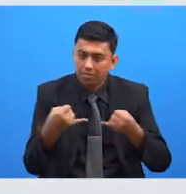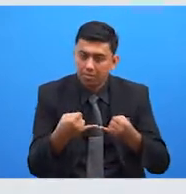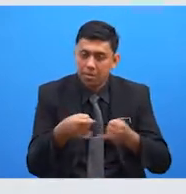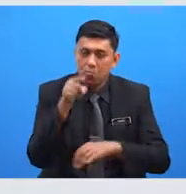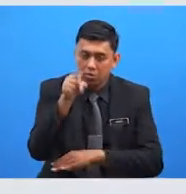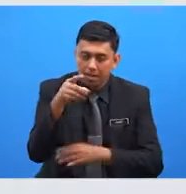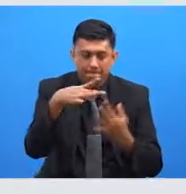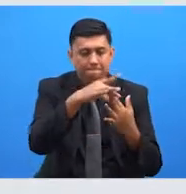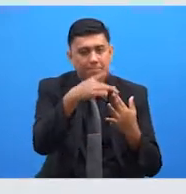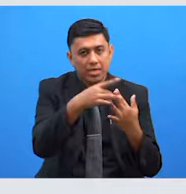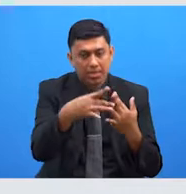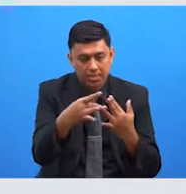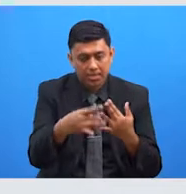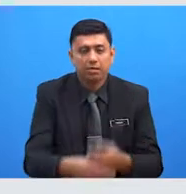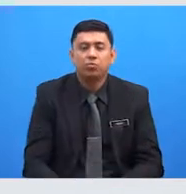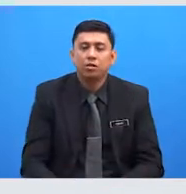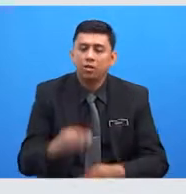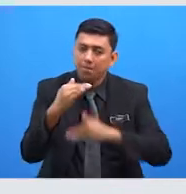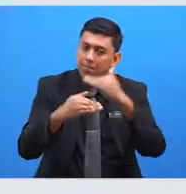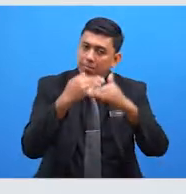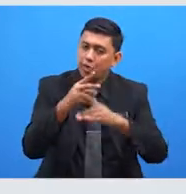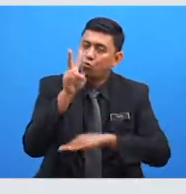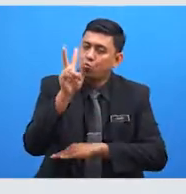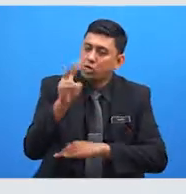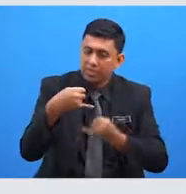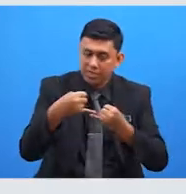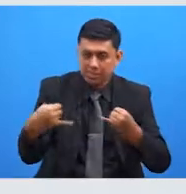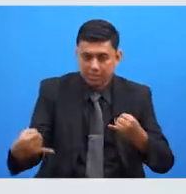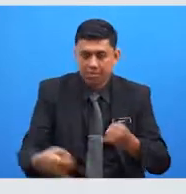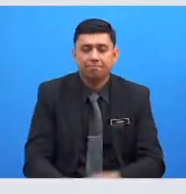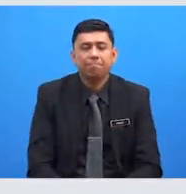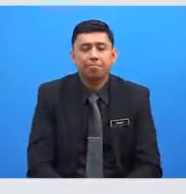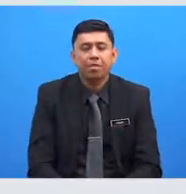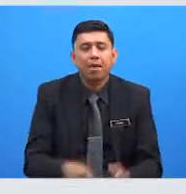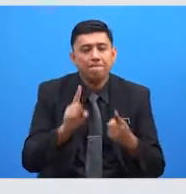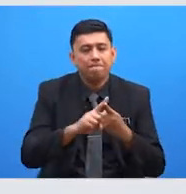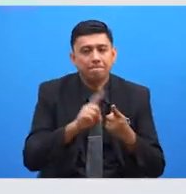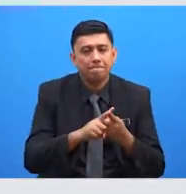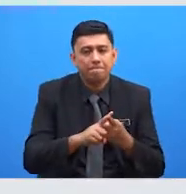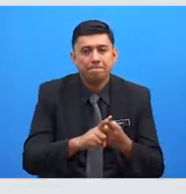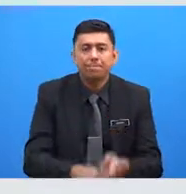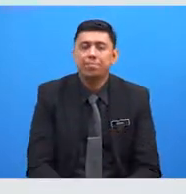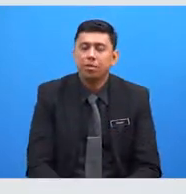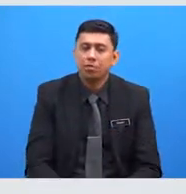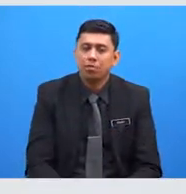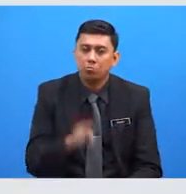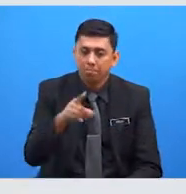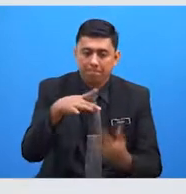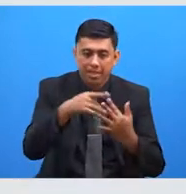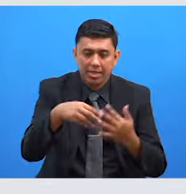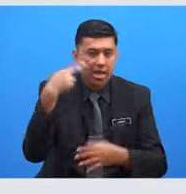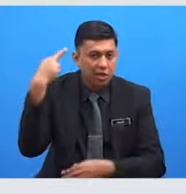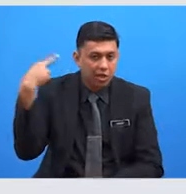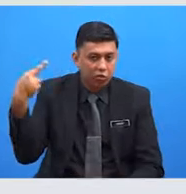butang pilihan. Kita akan bina dua jenis butang pilihan, iaitu pertama, butang pilihan radio.